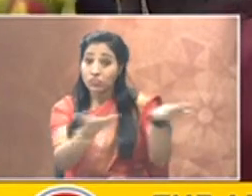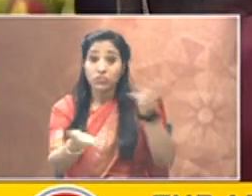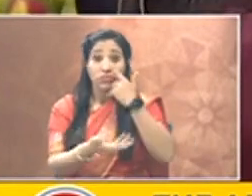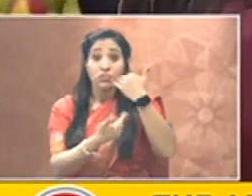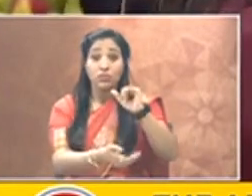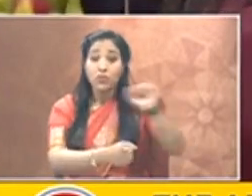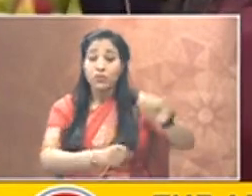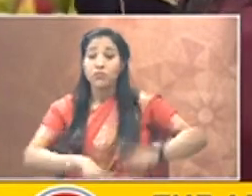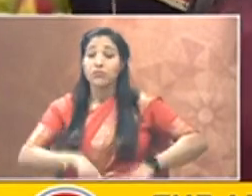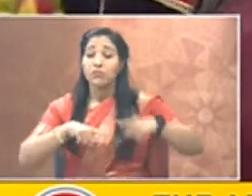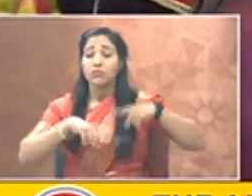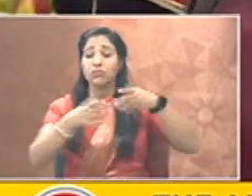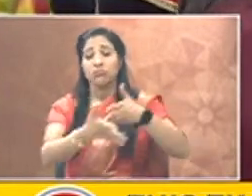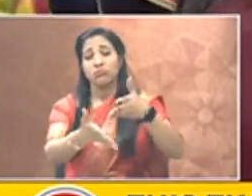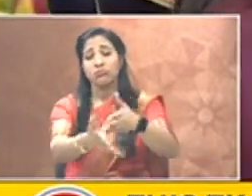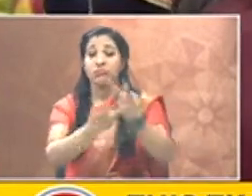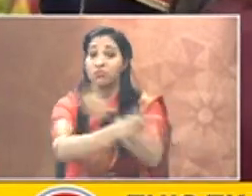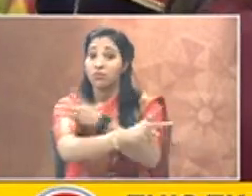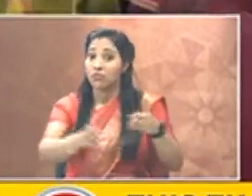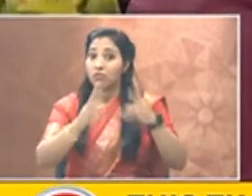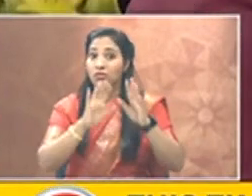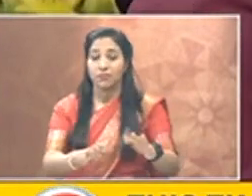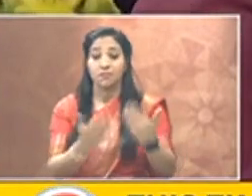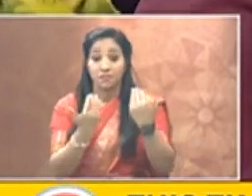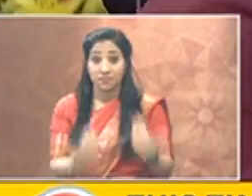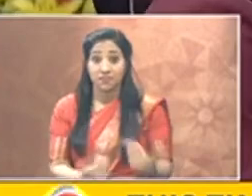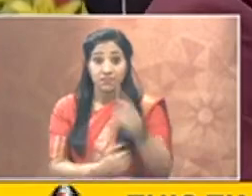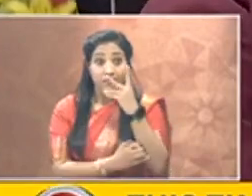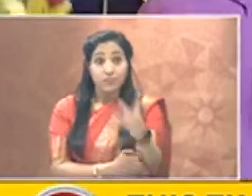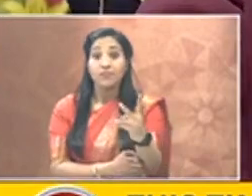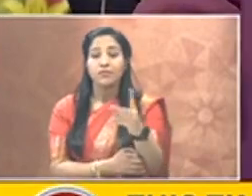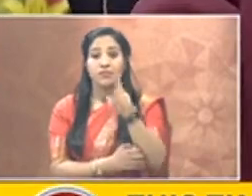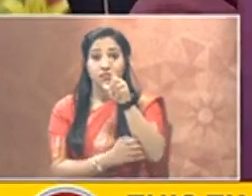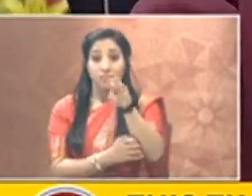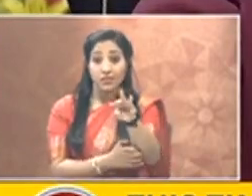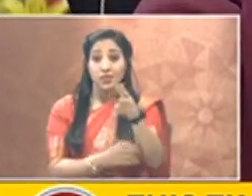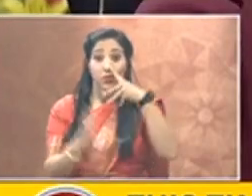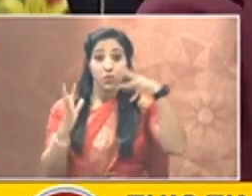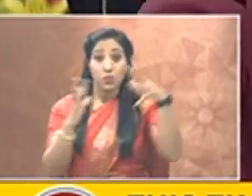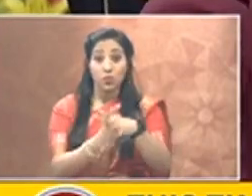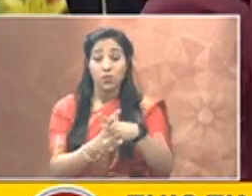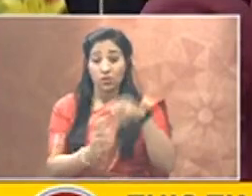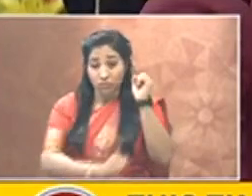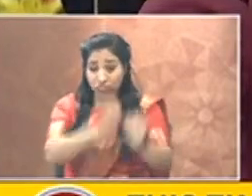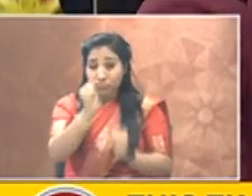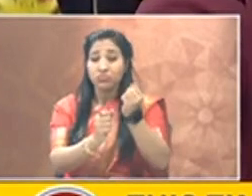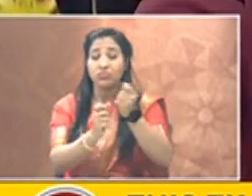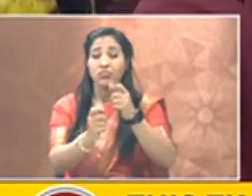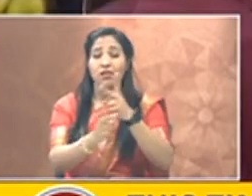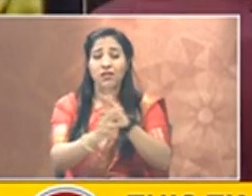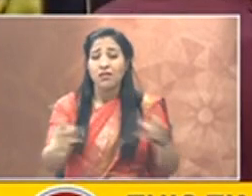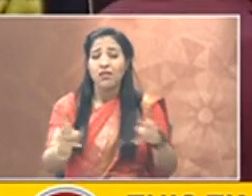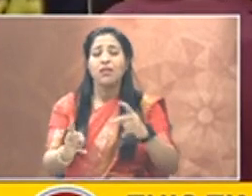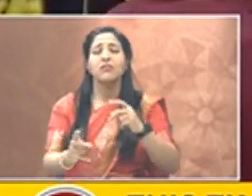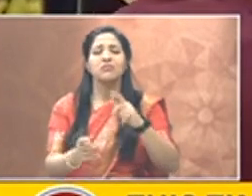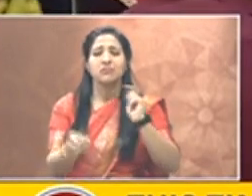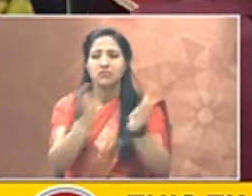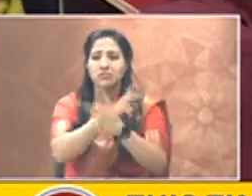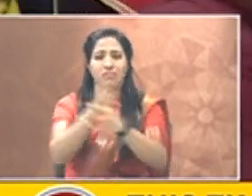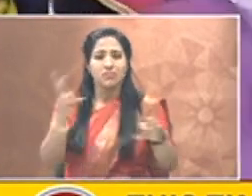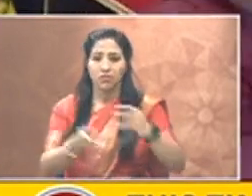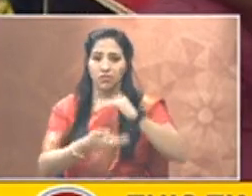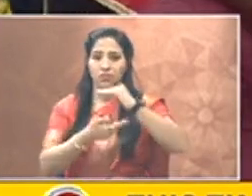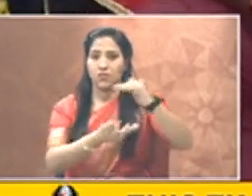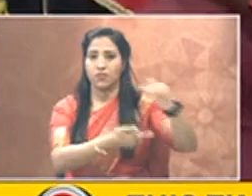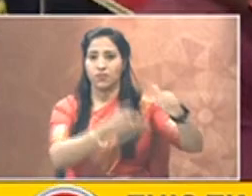लाइफ जर्नीज। इस बार 13 विमेन एथलीट्स को अर्जुन अवार्ड से सम्मानित किया गया